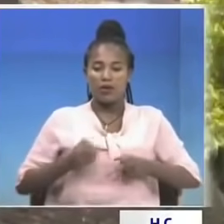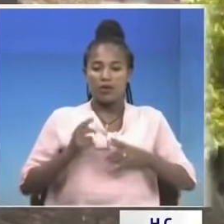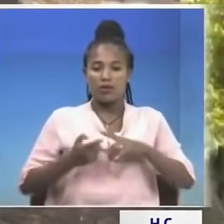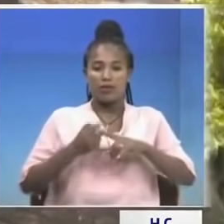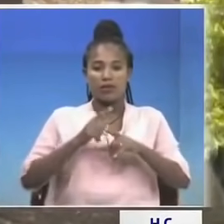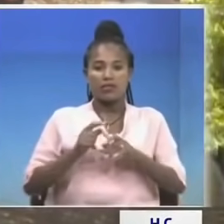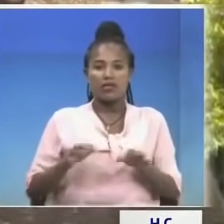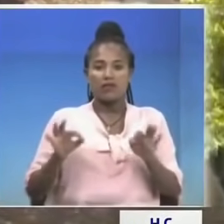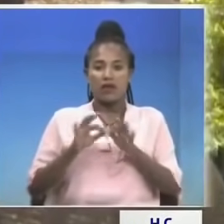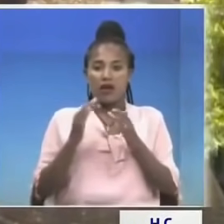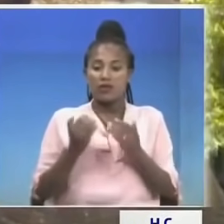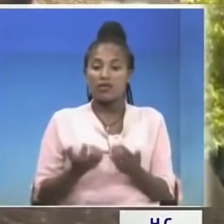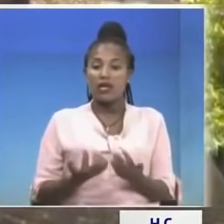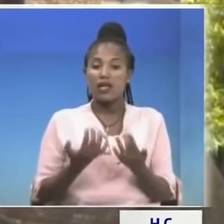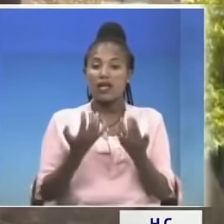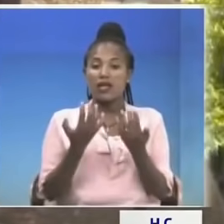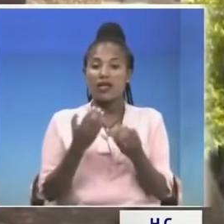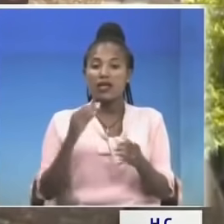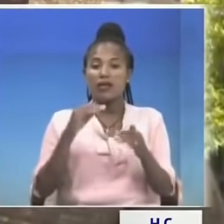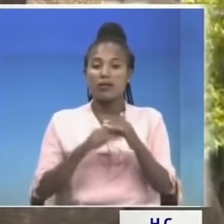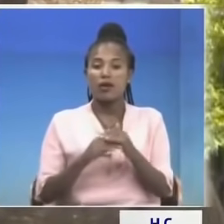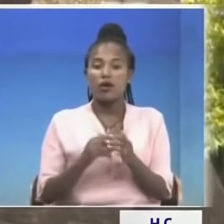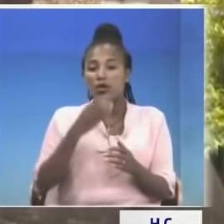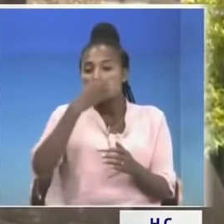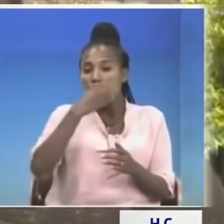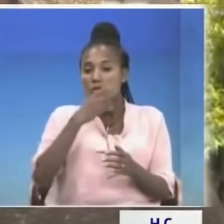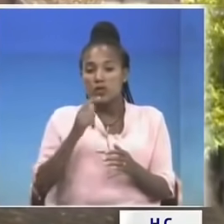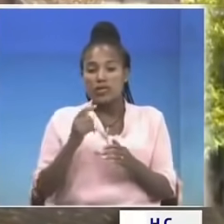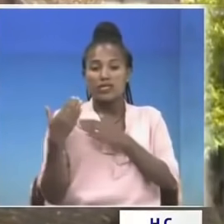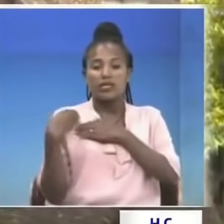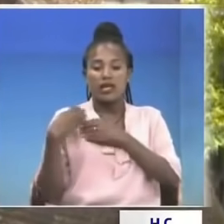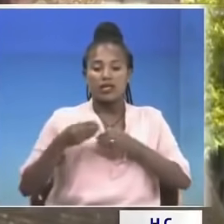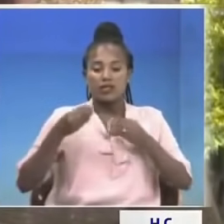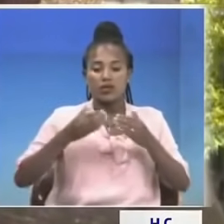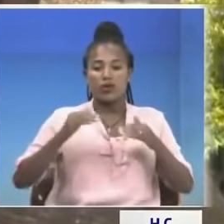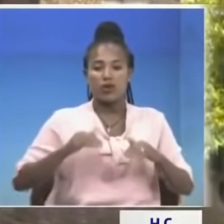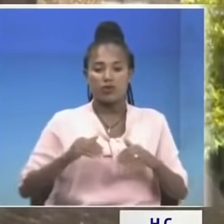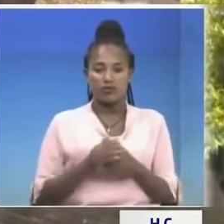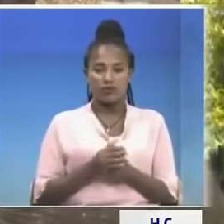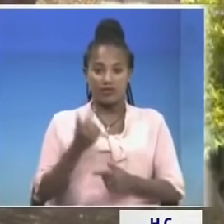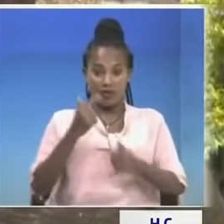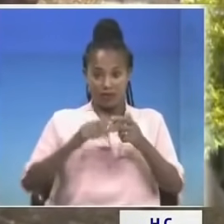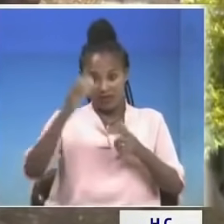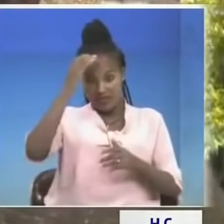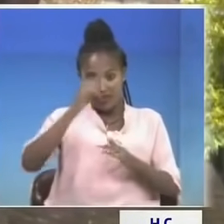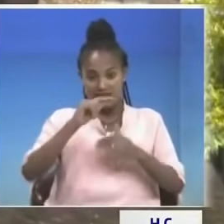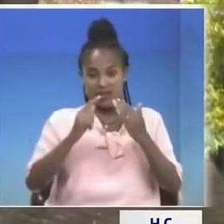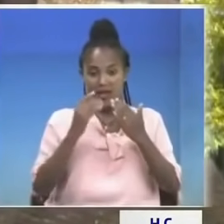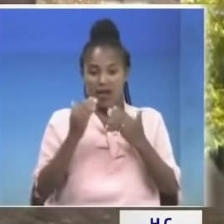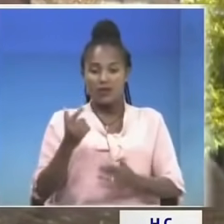ያስፈልጋል። አሁን እሳት ላይ የተጣደ ትኩስ የሆነ ስልጣን ነው እየተሰጠው ያለ የሚመጣው መንግስት። ስለዚህ